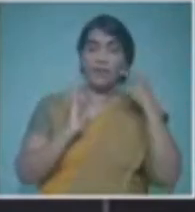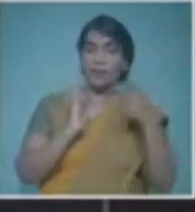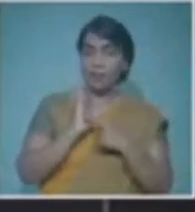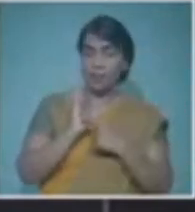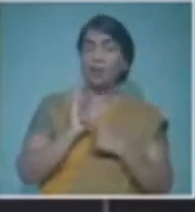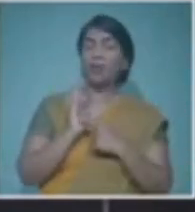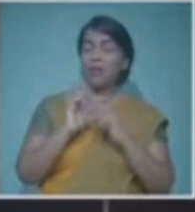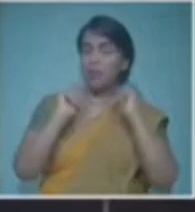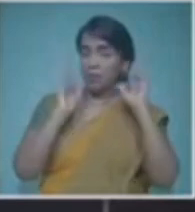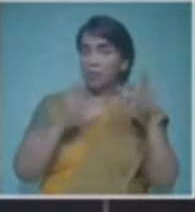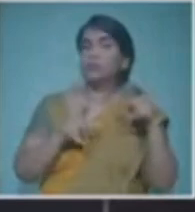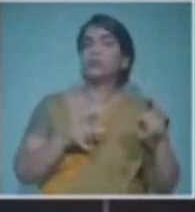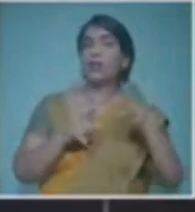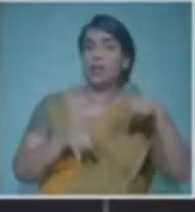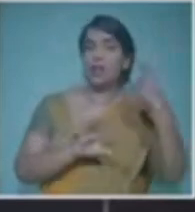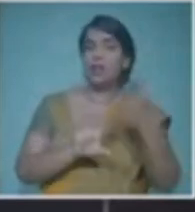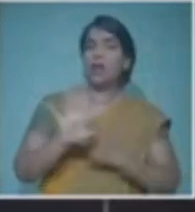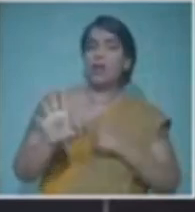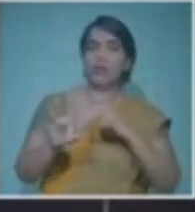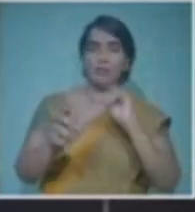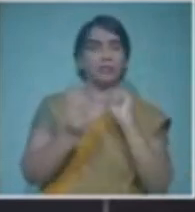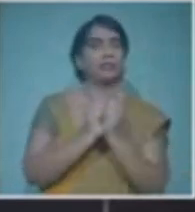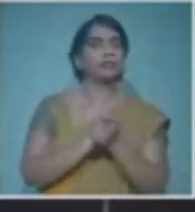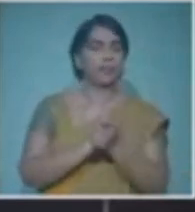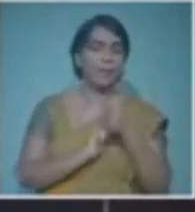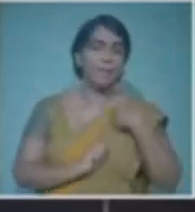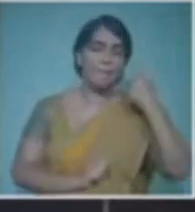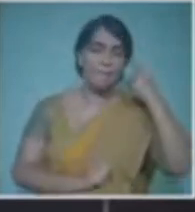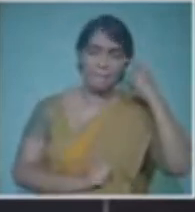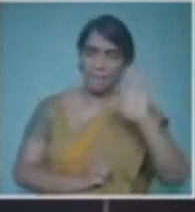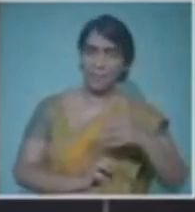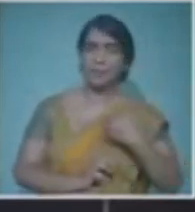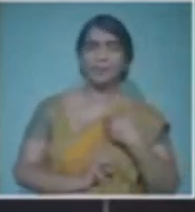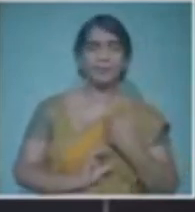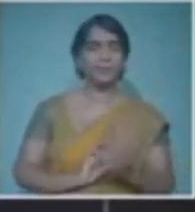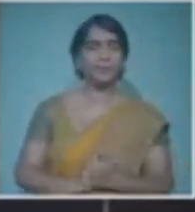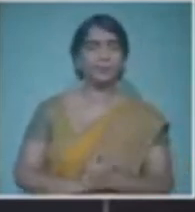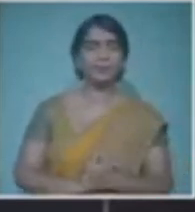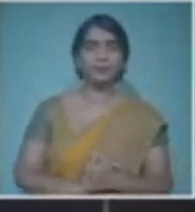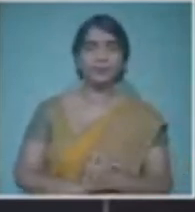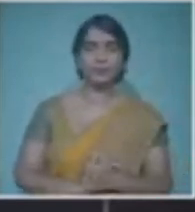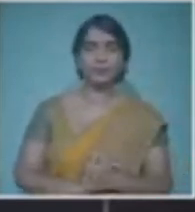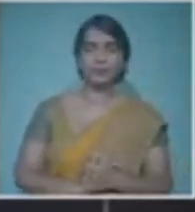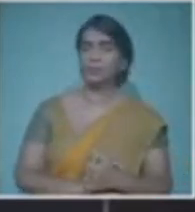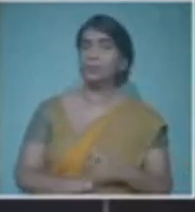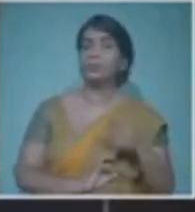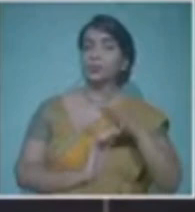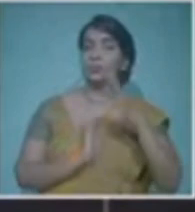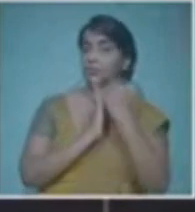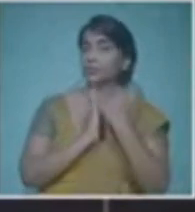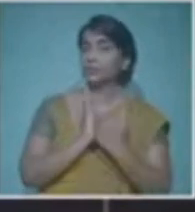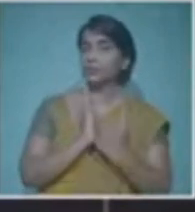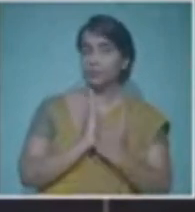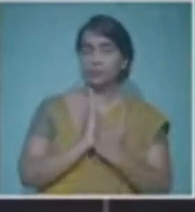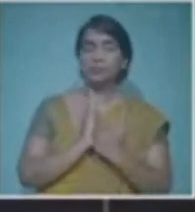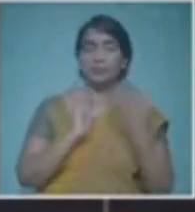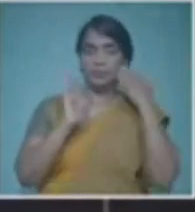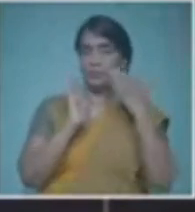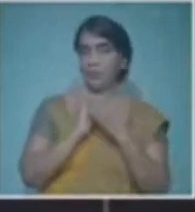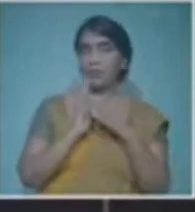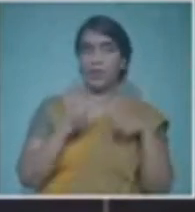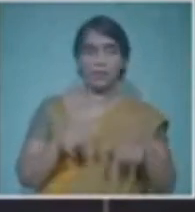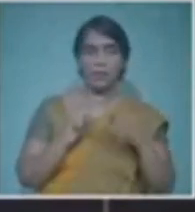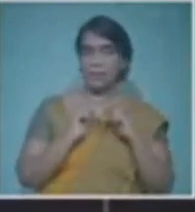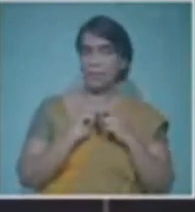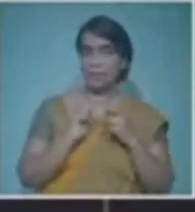තිබෙන පාසල් බවට ඊළඟ අවුරුද්දේදී පරිවර්තනය කරන්න අපේක්ෂා කරනවා ඊට අදාළ නිර්ණායක පිළිබඳව දැන් ගැටලුවක්